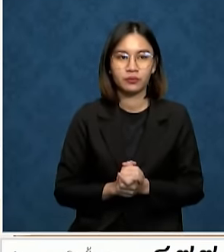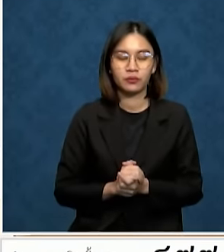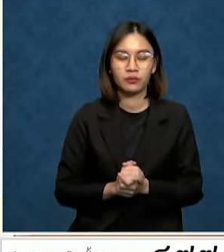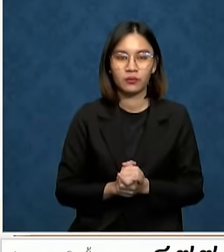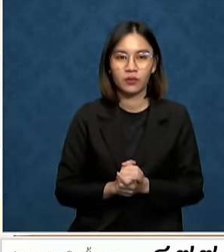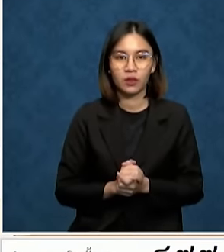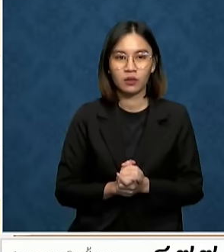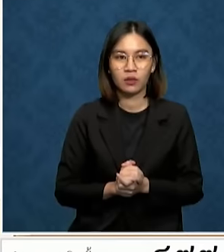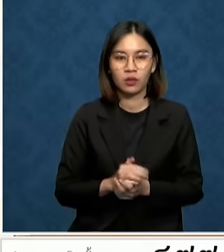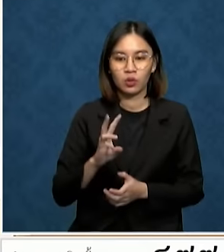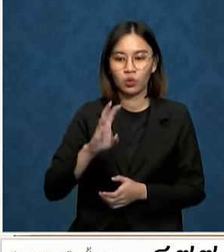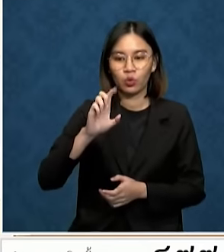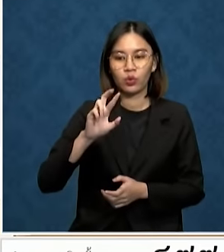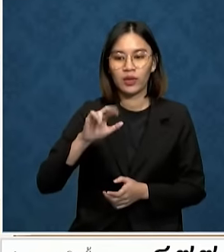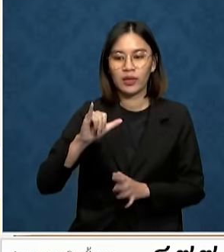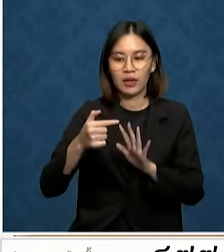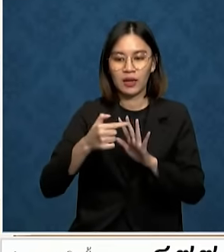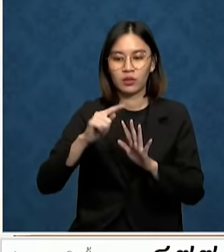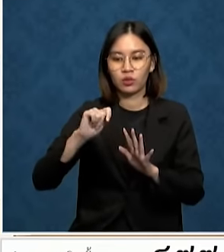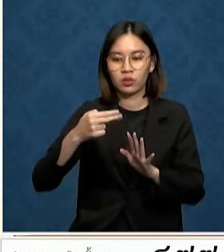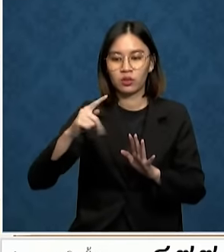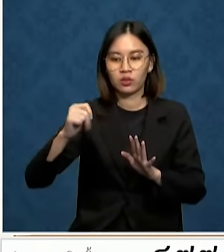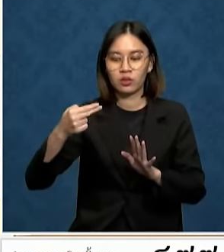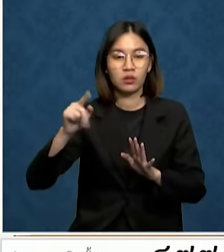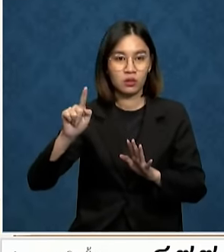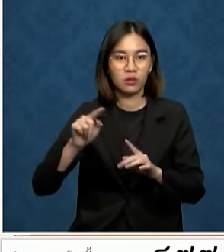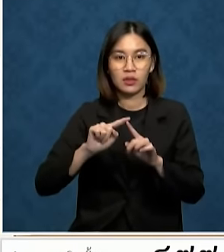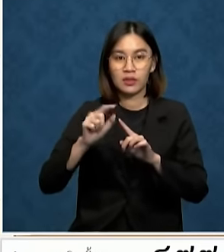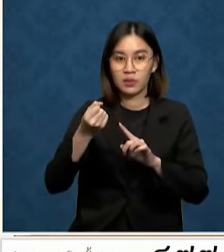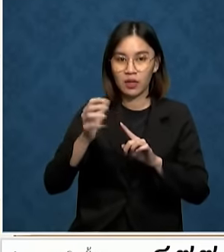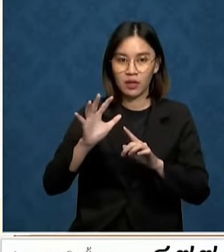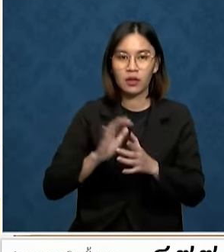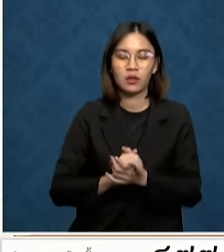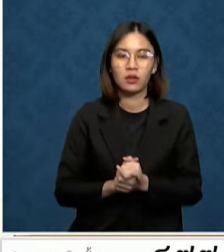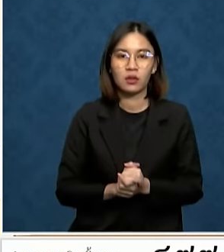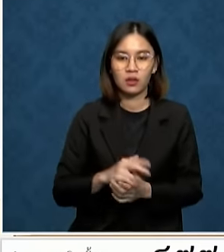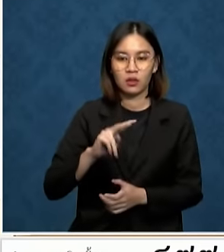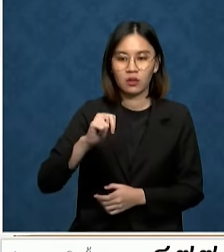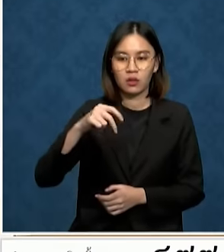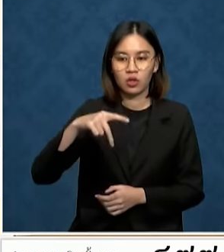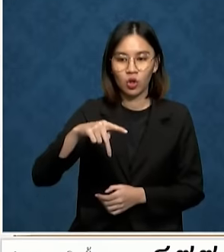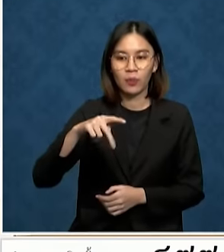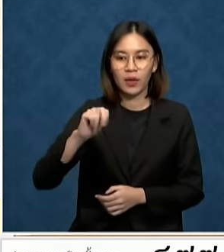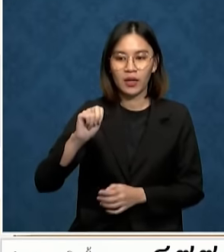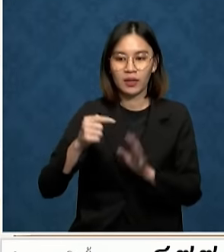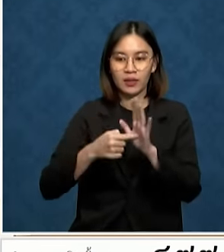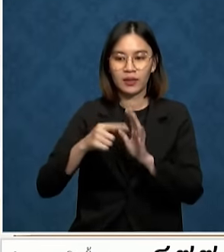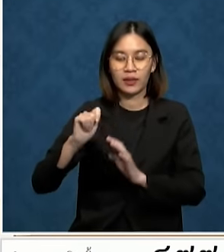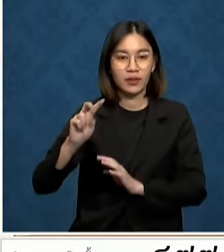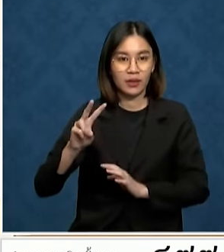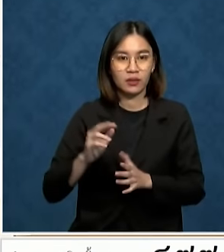รองศาตราจารยวิลยุธการชูชัด15. ในนบพนัศมีรักษา